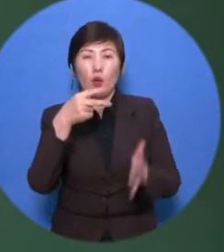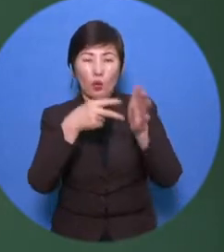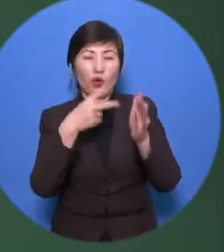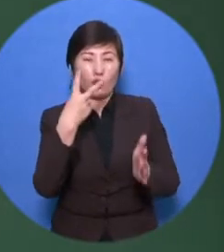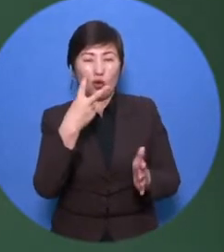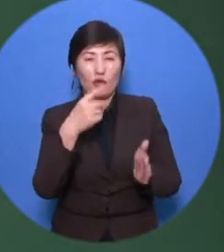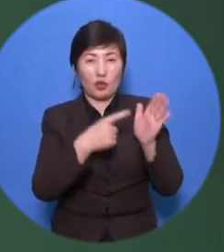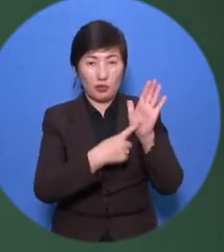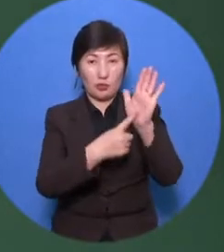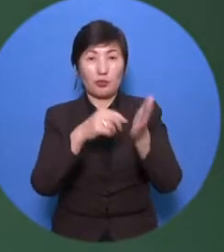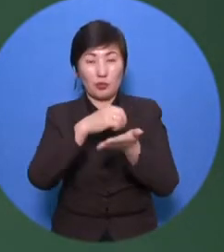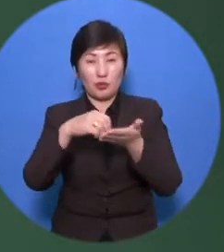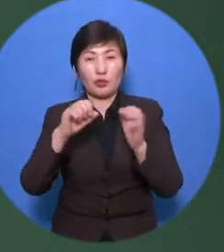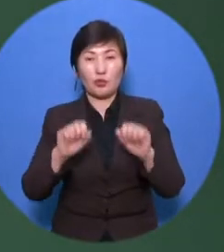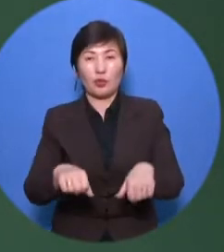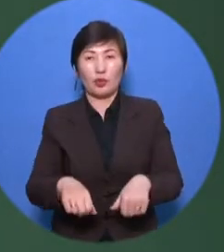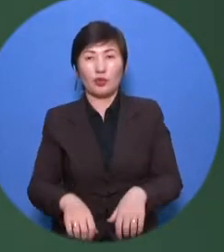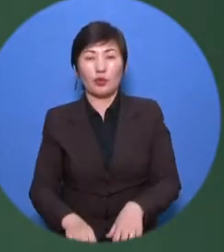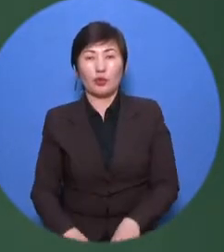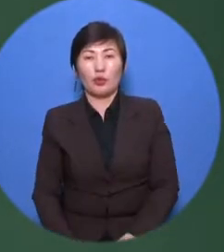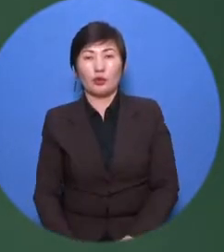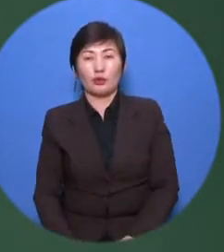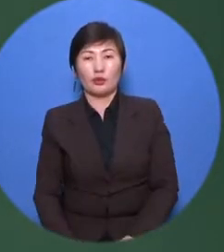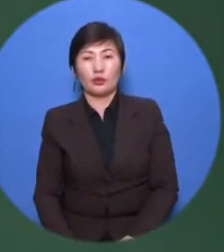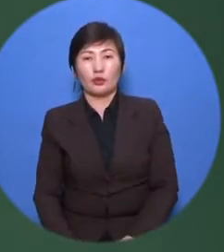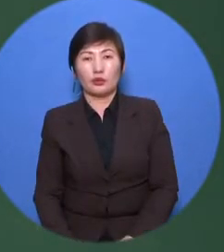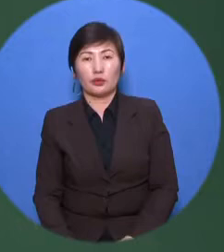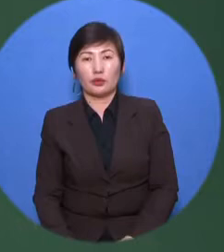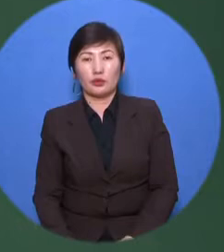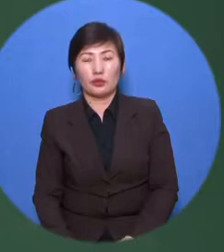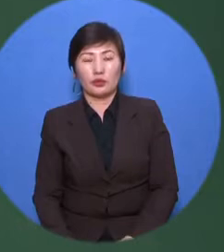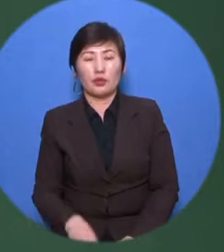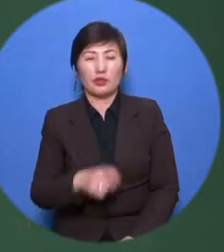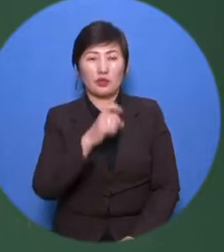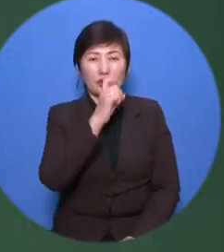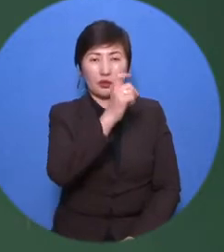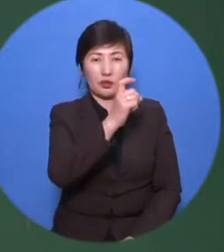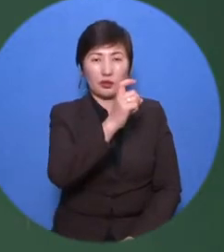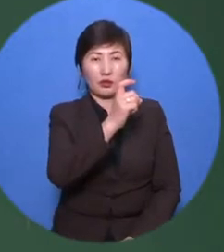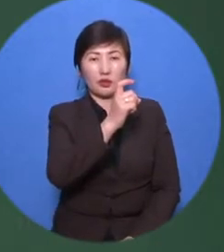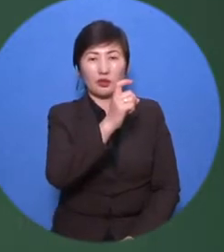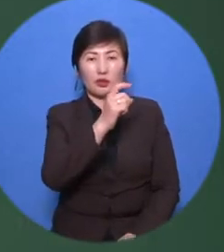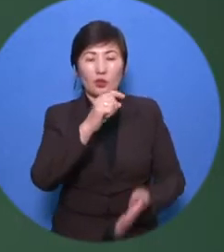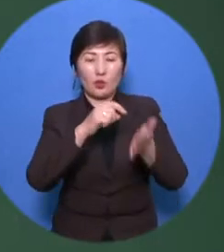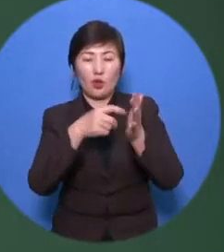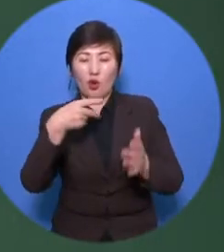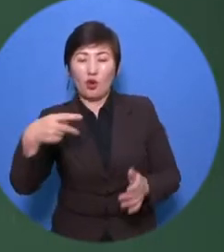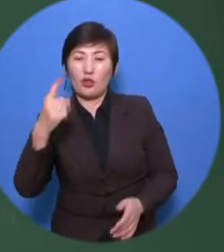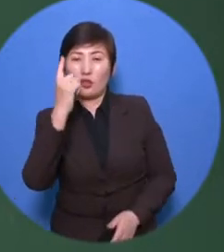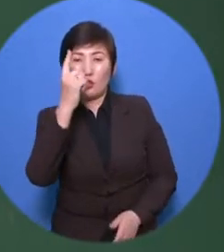За x-ийг 2 тооно гэдэг маань x-ийг 2-1-ээр үржүүлэх үйлдэл рүү шилждэг.